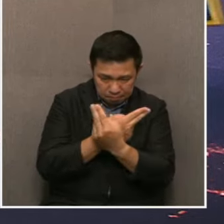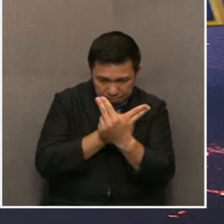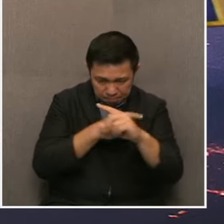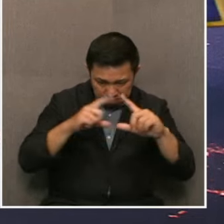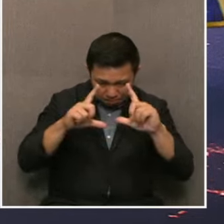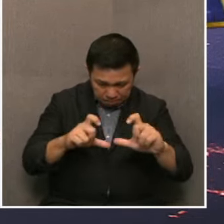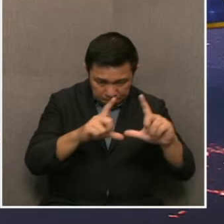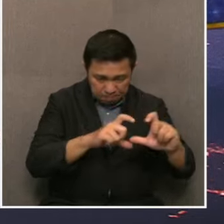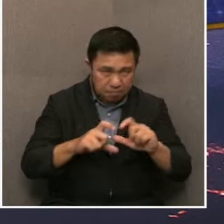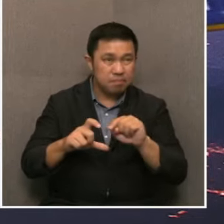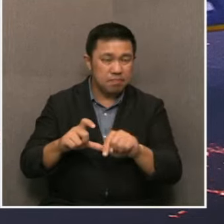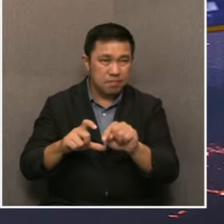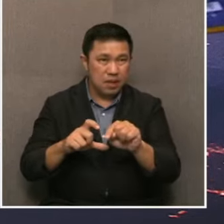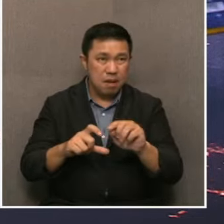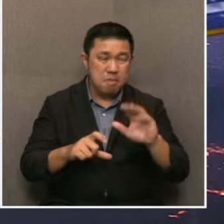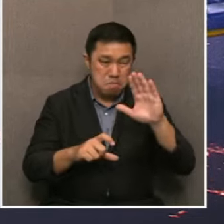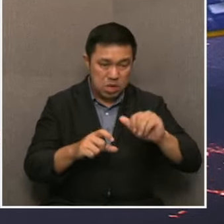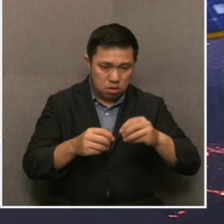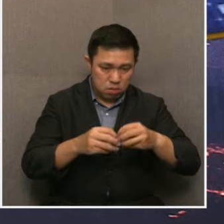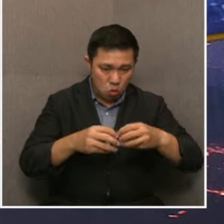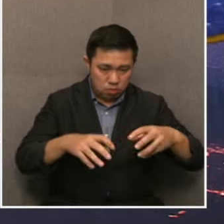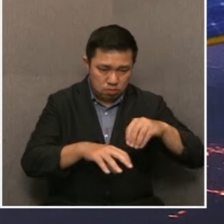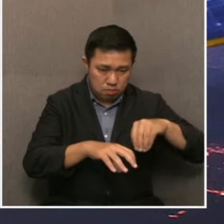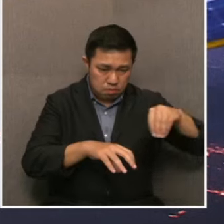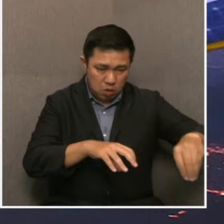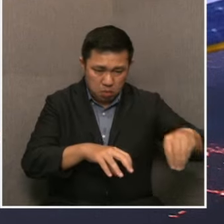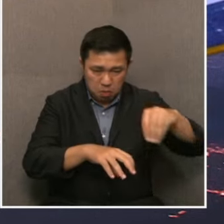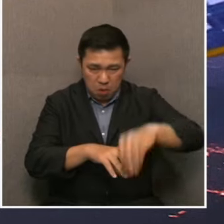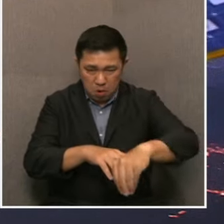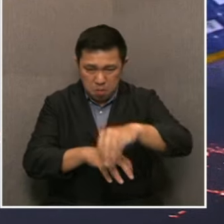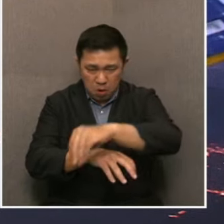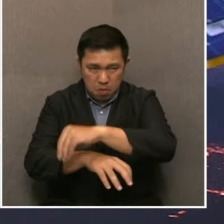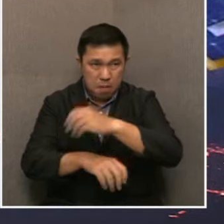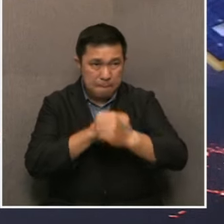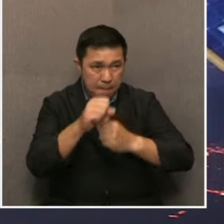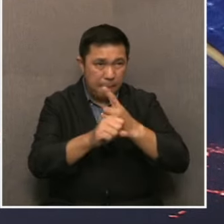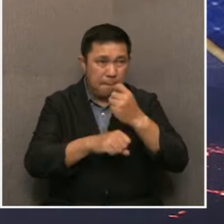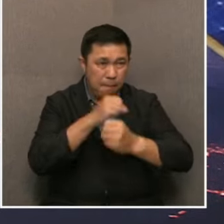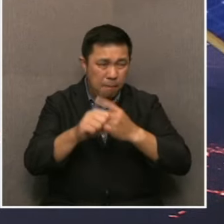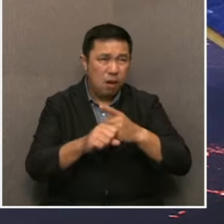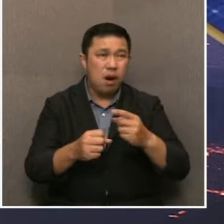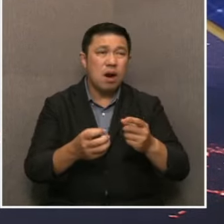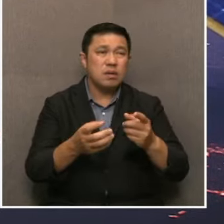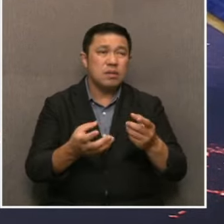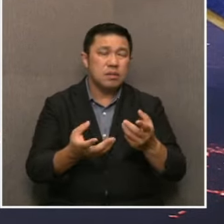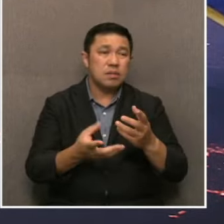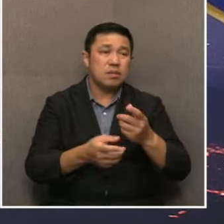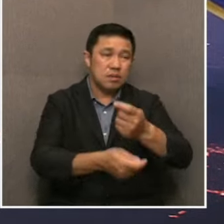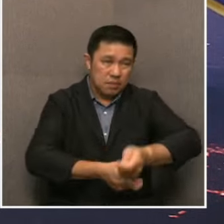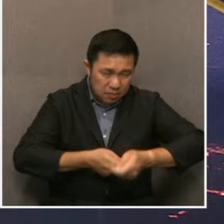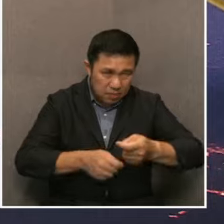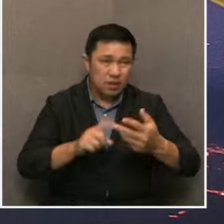เนี่ยมีส่วนที่เป็นตัวเมืองขยายไปมากน้อยขนาดไรแล้วในแต่ละปีแล้วก็พื้นที่การเกษตรรวมไปถึงแผนที่ต่างๆ